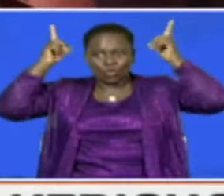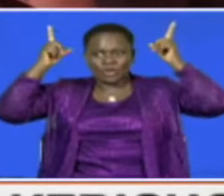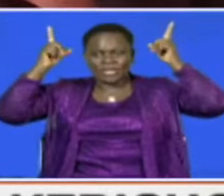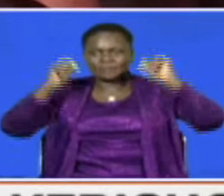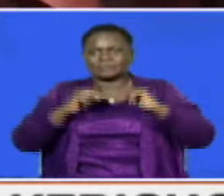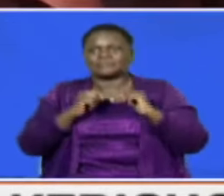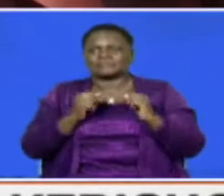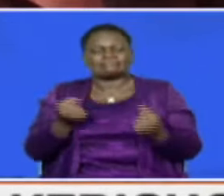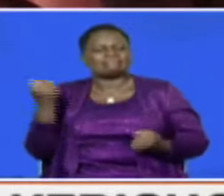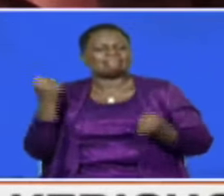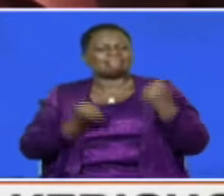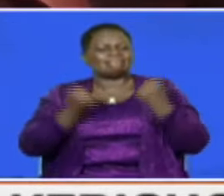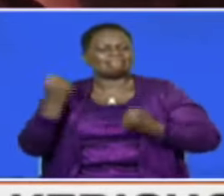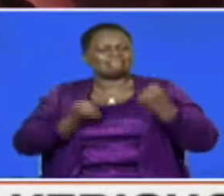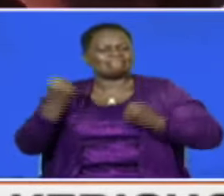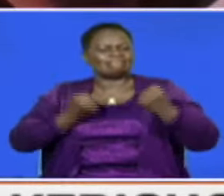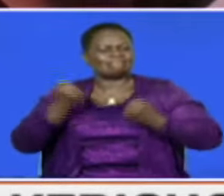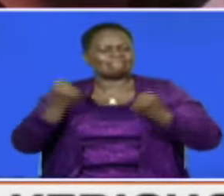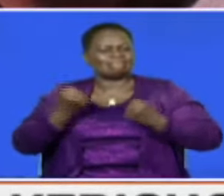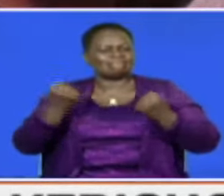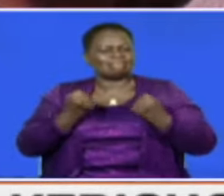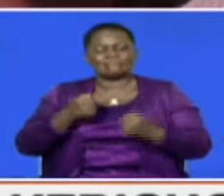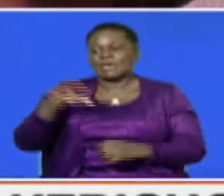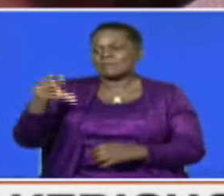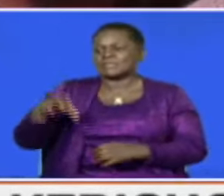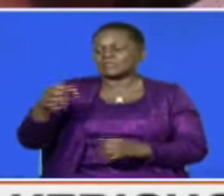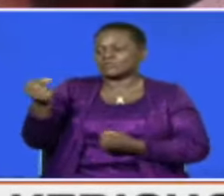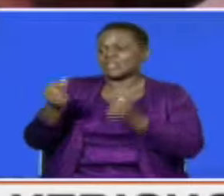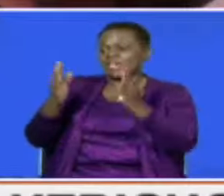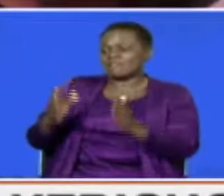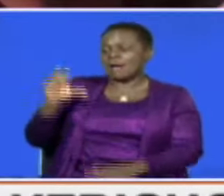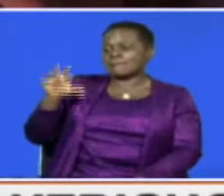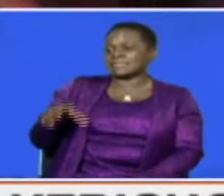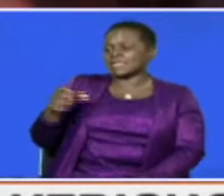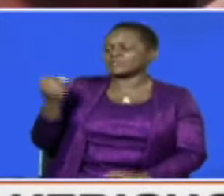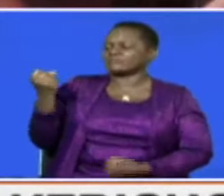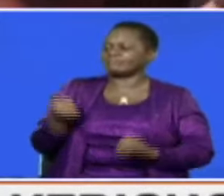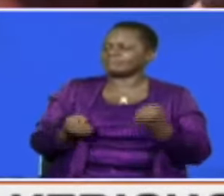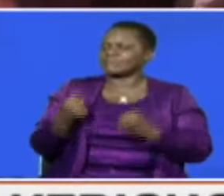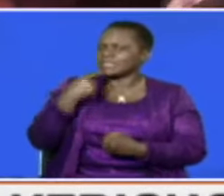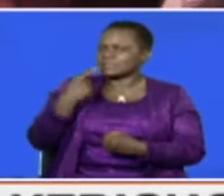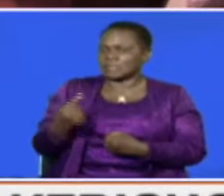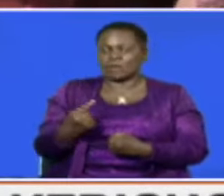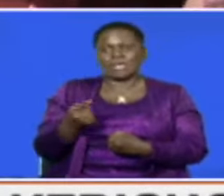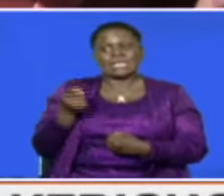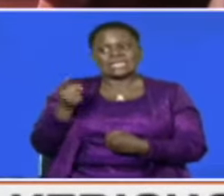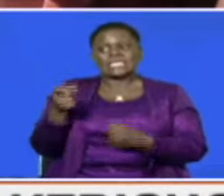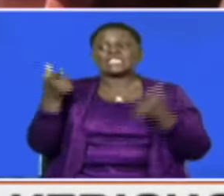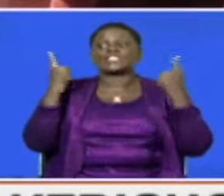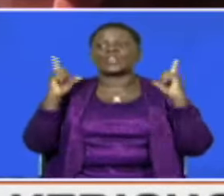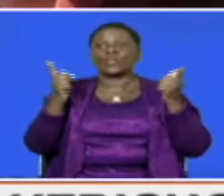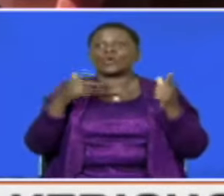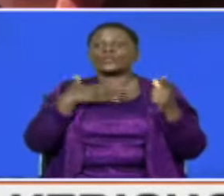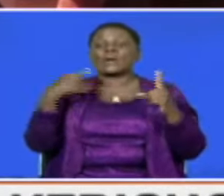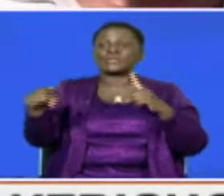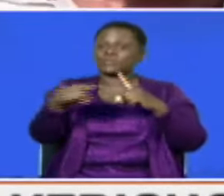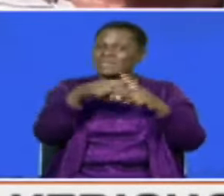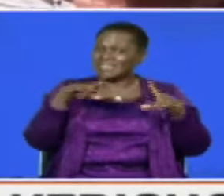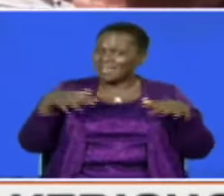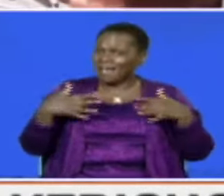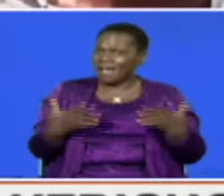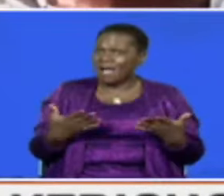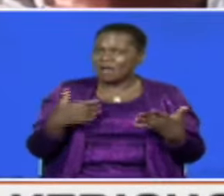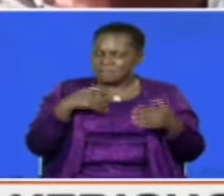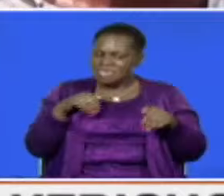Nikasikia lori imekuja na nguvu. Sasa hii Nissan, mwenye dereva mwenye alikuwa anaendesha Nissan, akasema guy huyu mwenye lori anataka kutua aje.